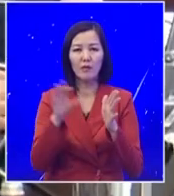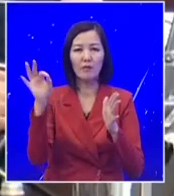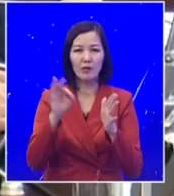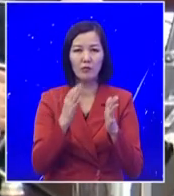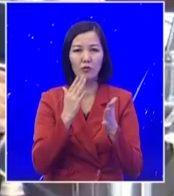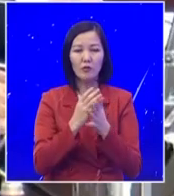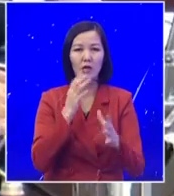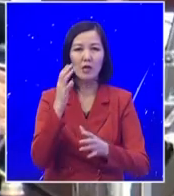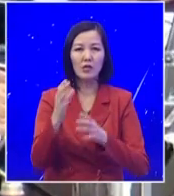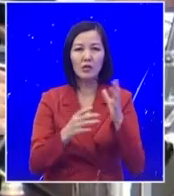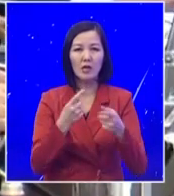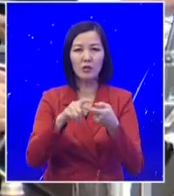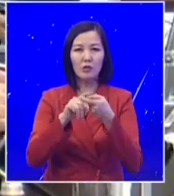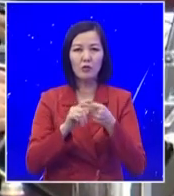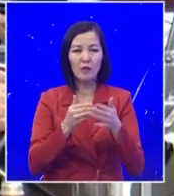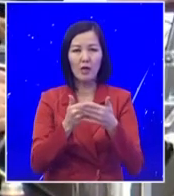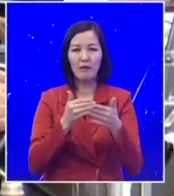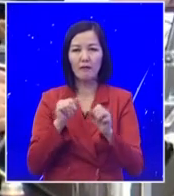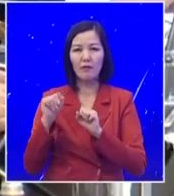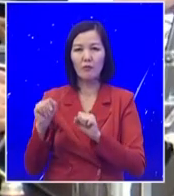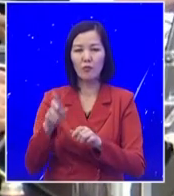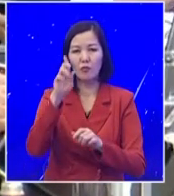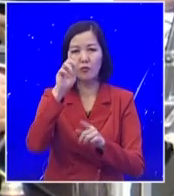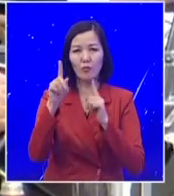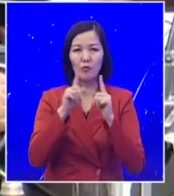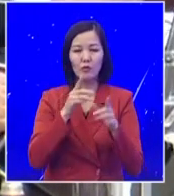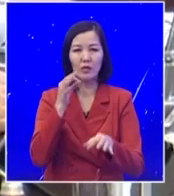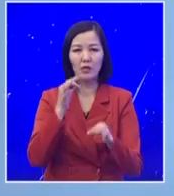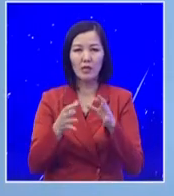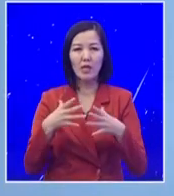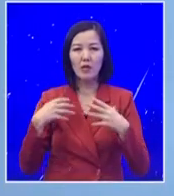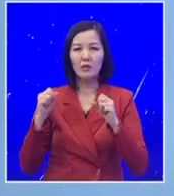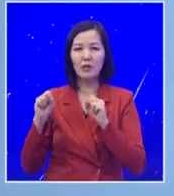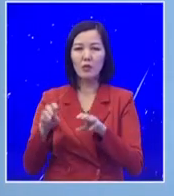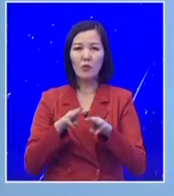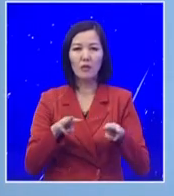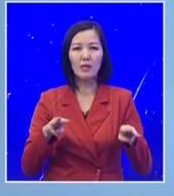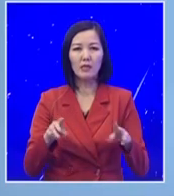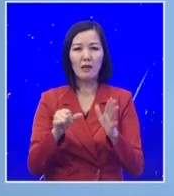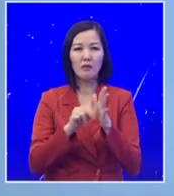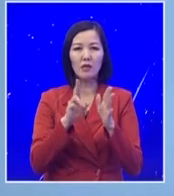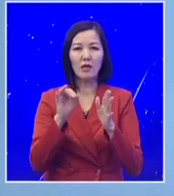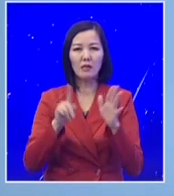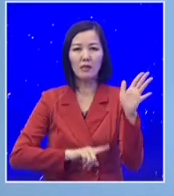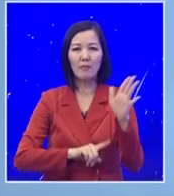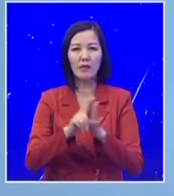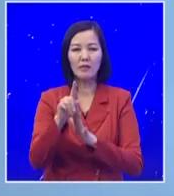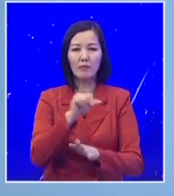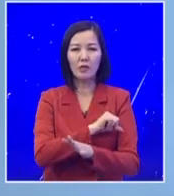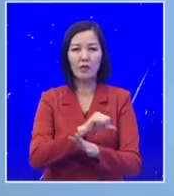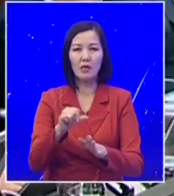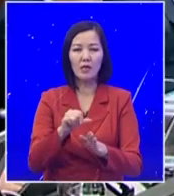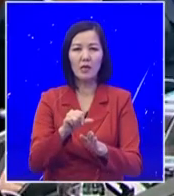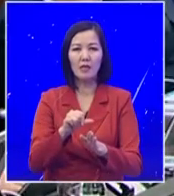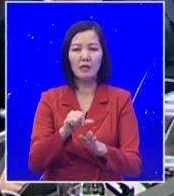көрсетіп тұр. Жаһандық жұқпаның алдын алу жолдары бүгін үкімет отырысында талқыланды. Денсаулық сақтау министрлігі 6 қаңтардан бастап шекаралық